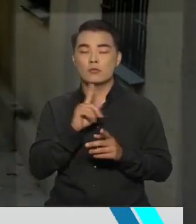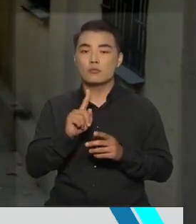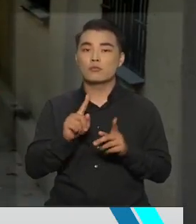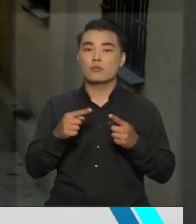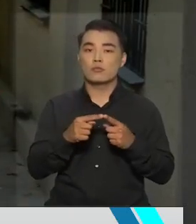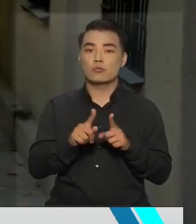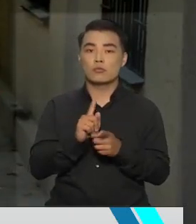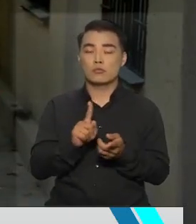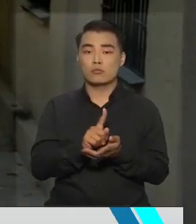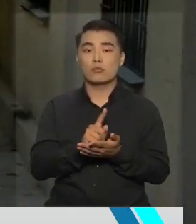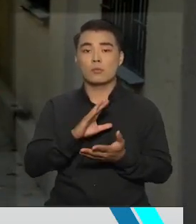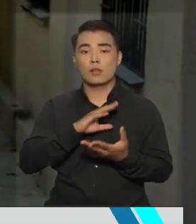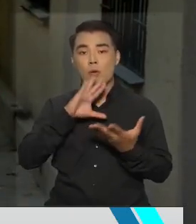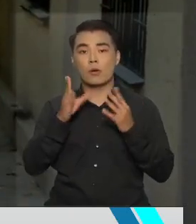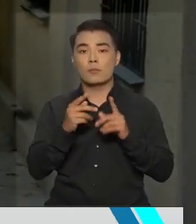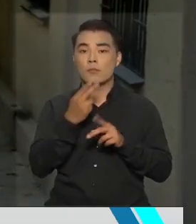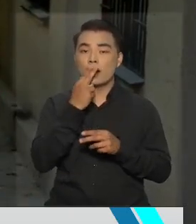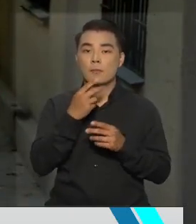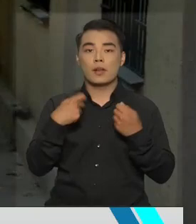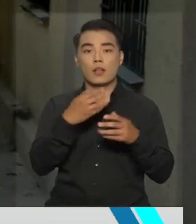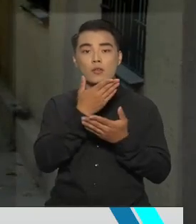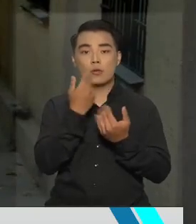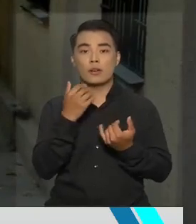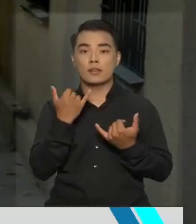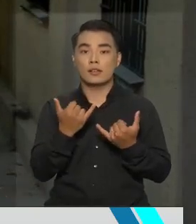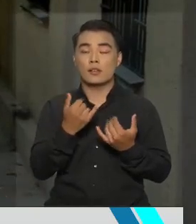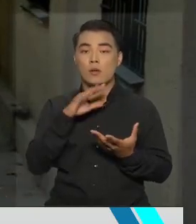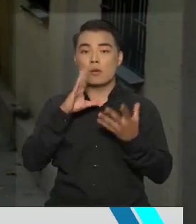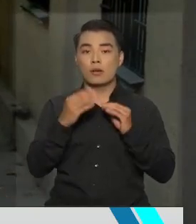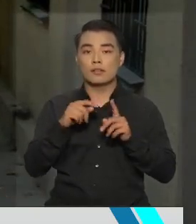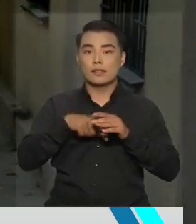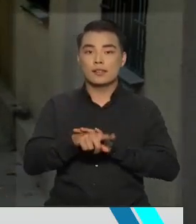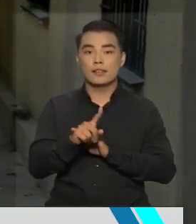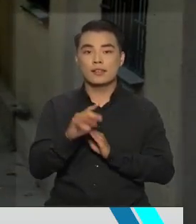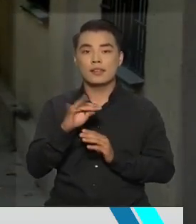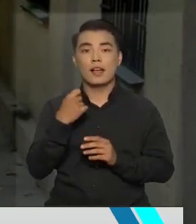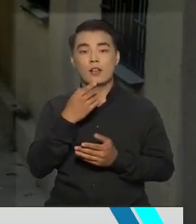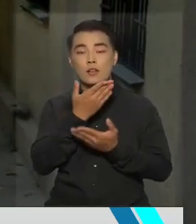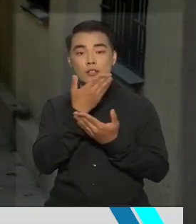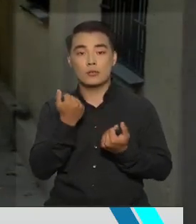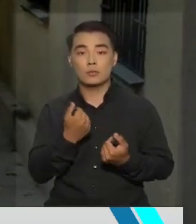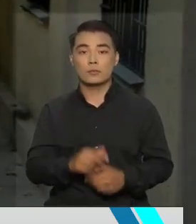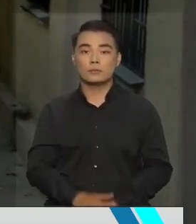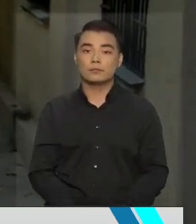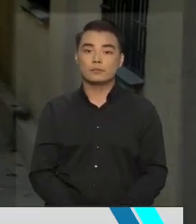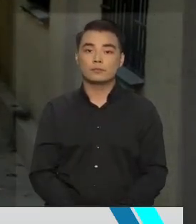не продают спиртные напитки и сигареты и не рекомендуют к употреблению вейпы и кальянцыидов